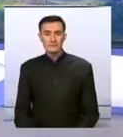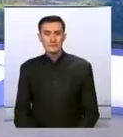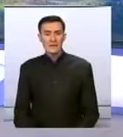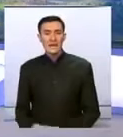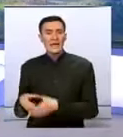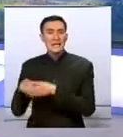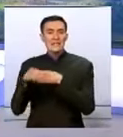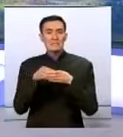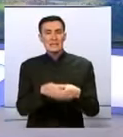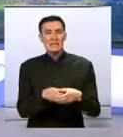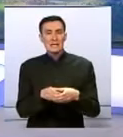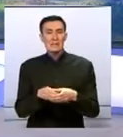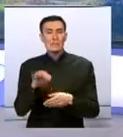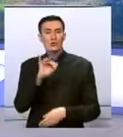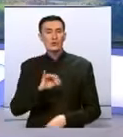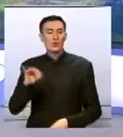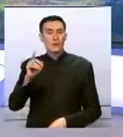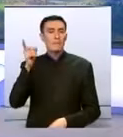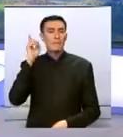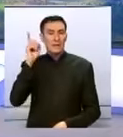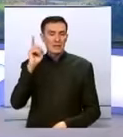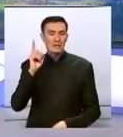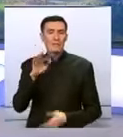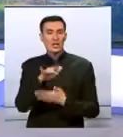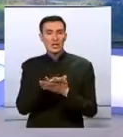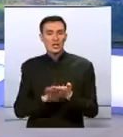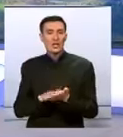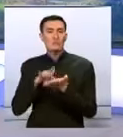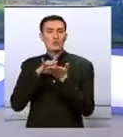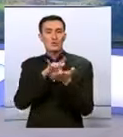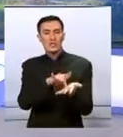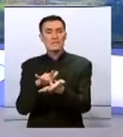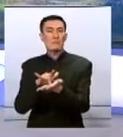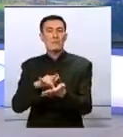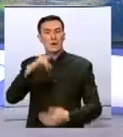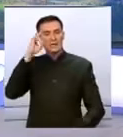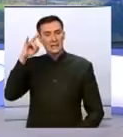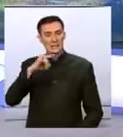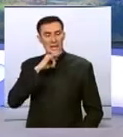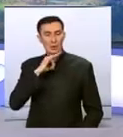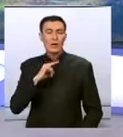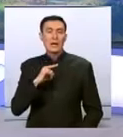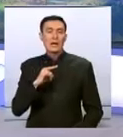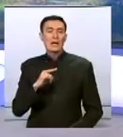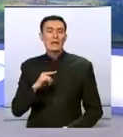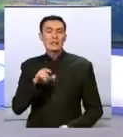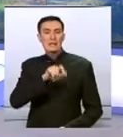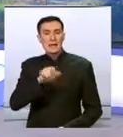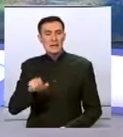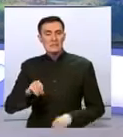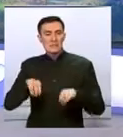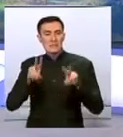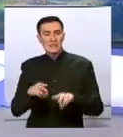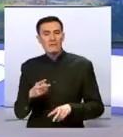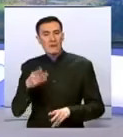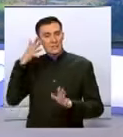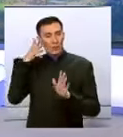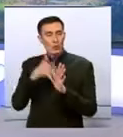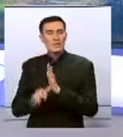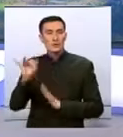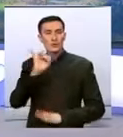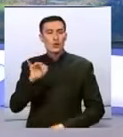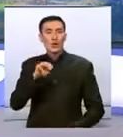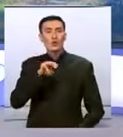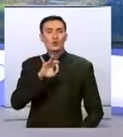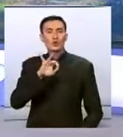Тем временем экспедиция по следам предков продолжает свое путешествие по Казахстану. На этот раз исследователи познакомились с историей